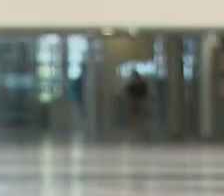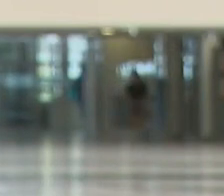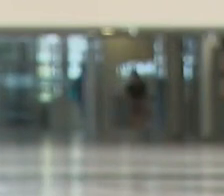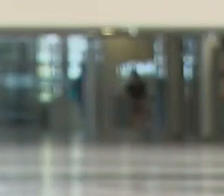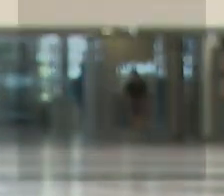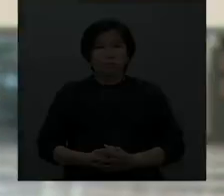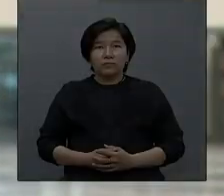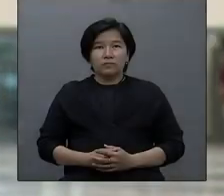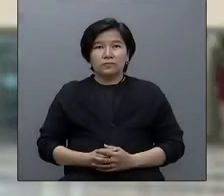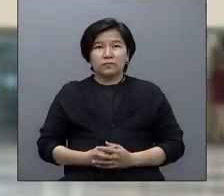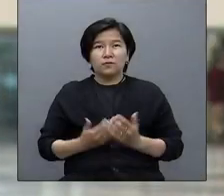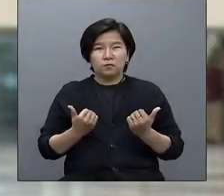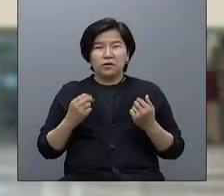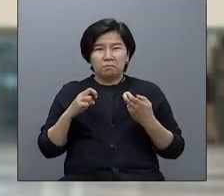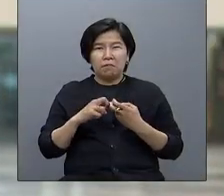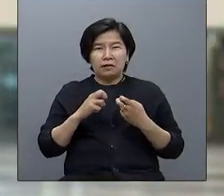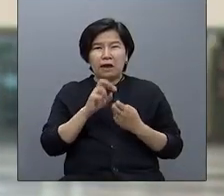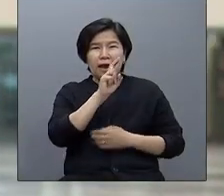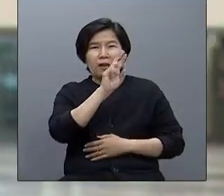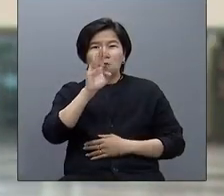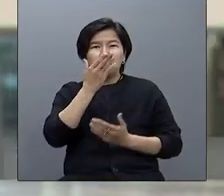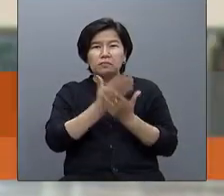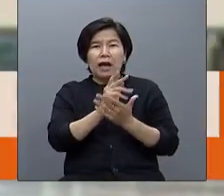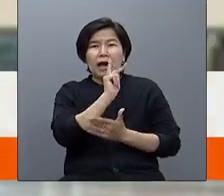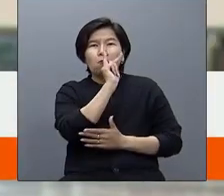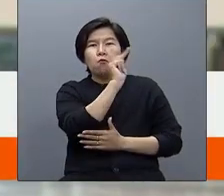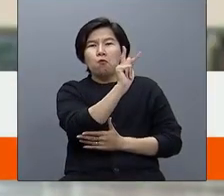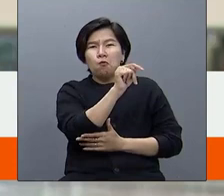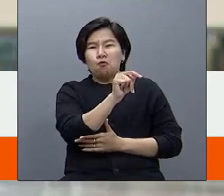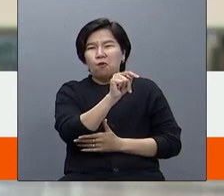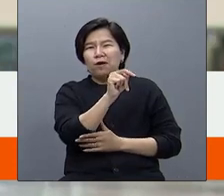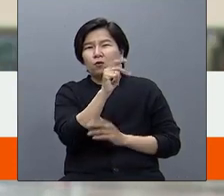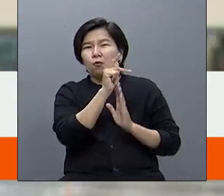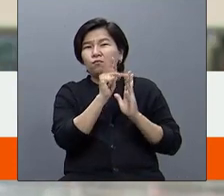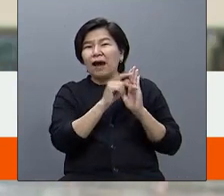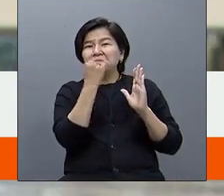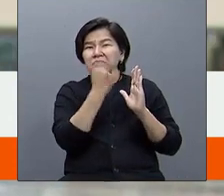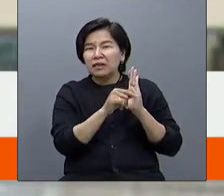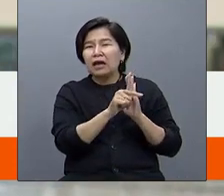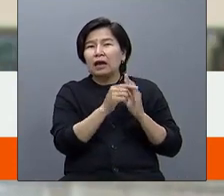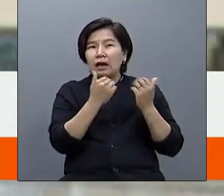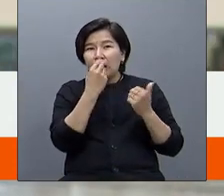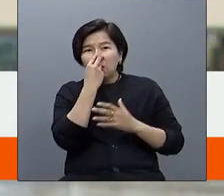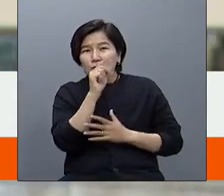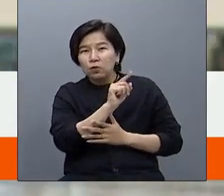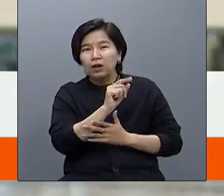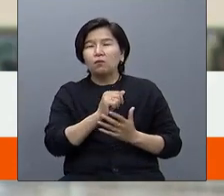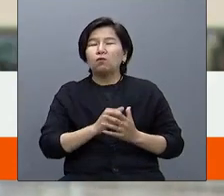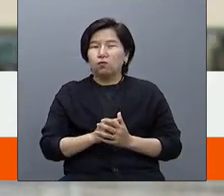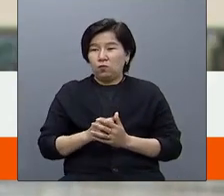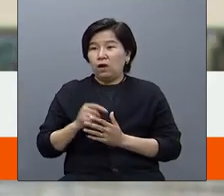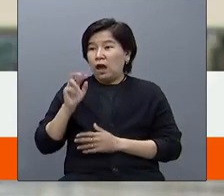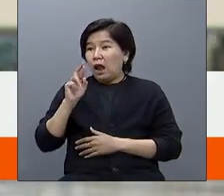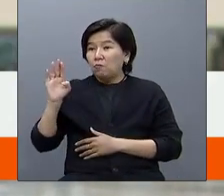ทุกวันนี้นะคะปัญหานี้นอกระบบก็ยังคงมีมากค่ะในบ้านเราเพราะว่าหลายๆคนนะคะก็ยังไม่สามารถที่จะเข้าถึงแหล่งเงินกู้ในระบ